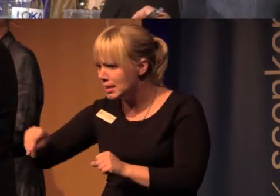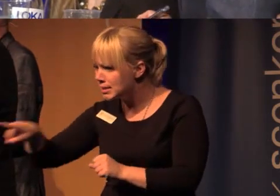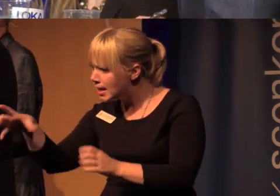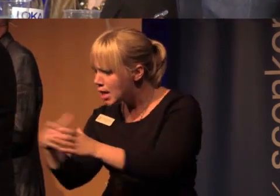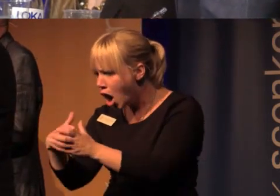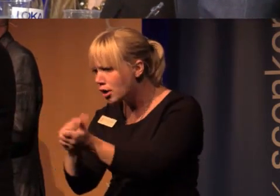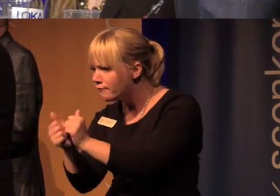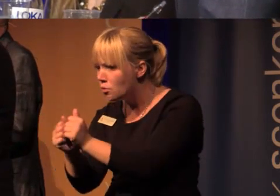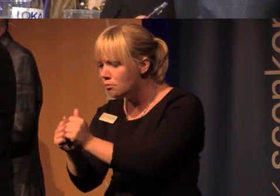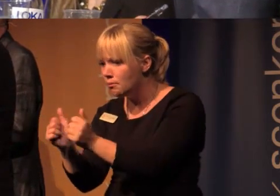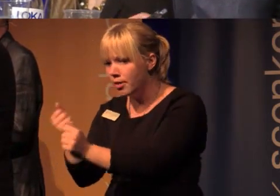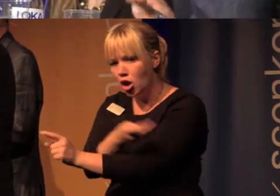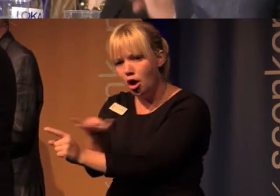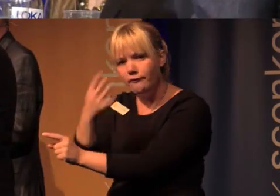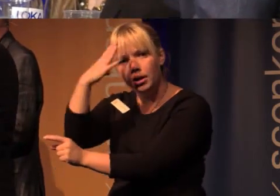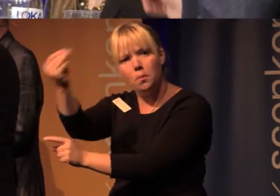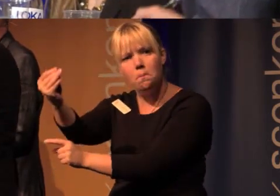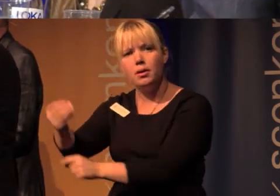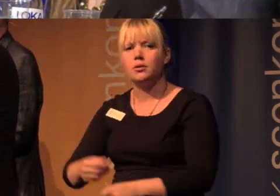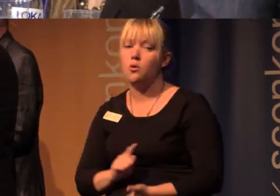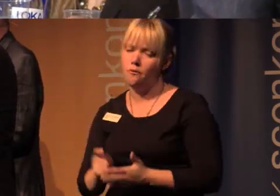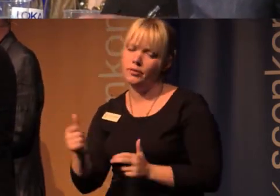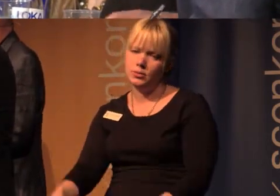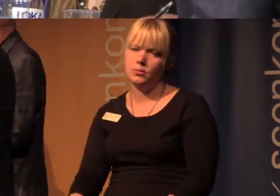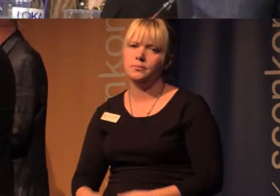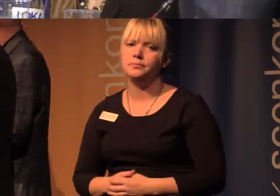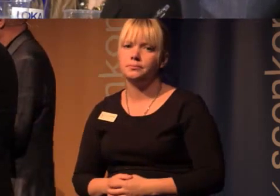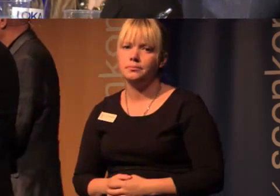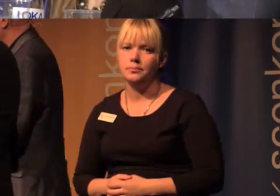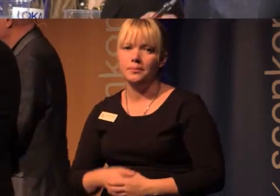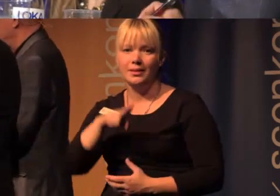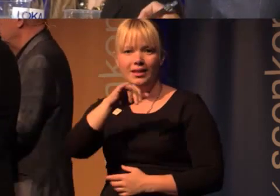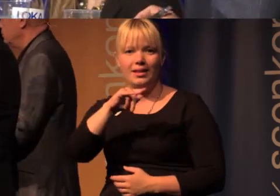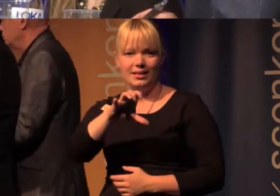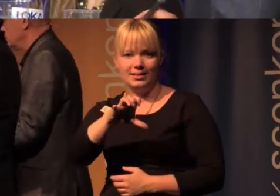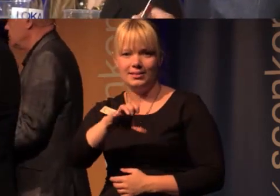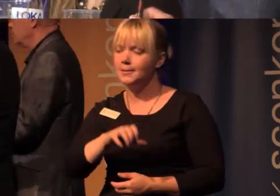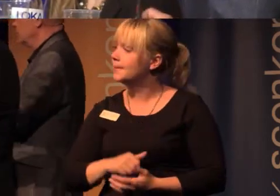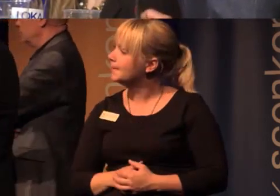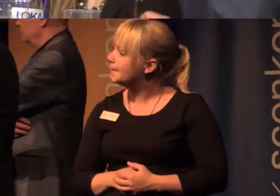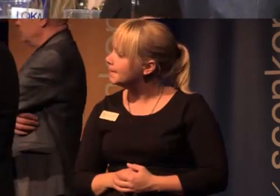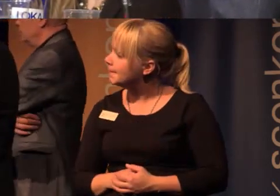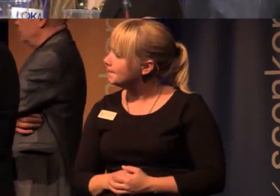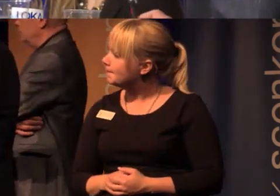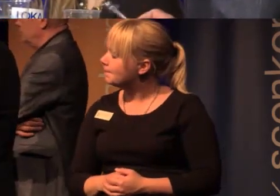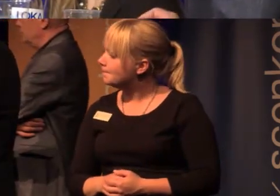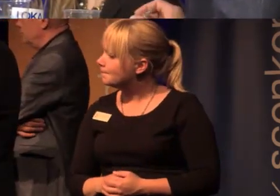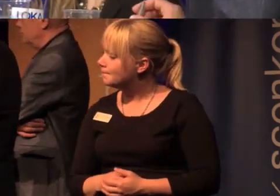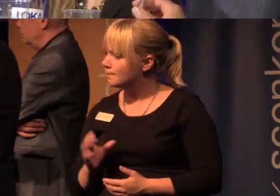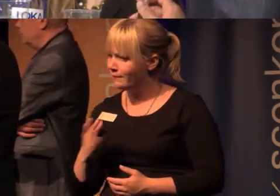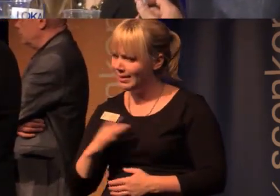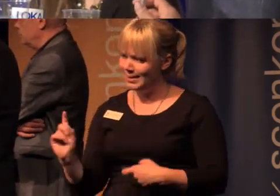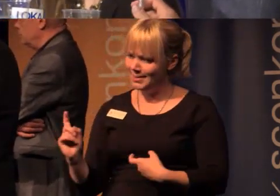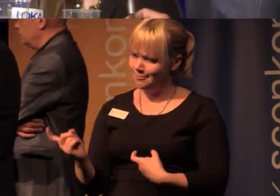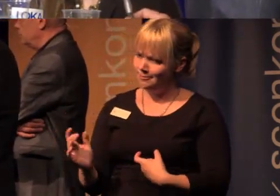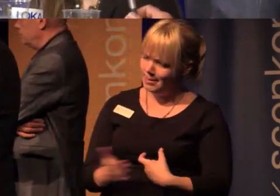eller på den här kulturen. Tack så mycket. Niklas? Ja, och för att återkoppla lite till diskussionen vi